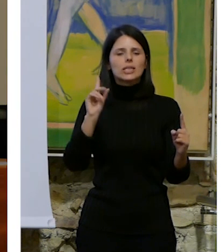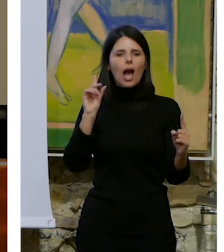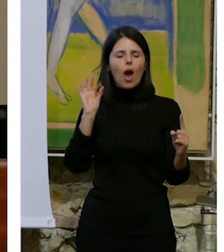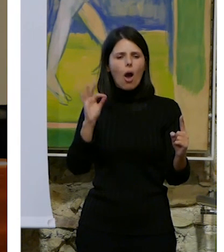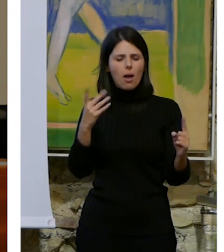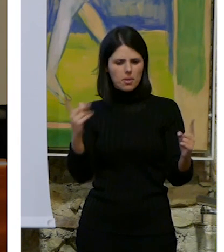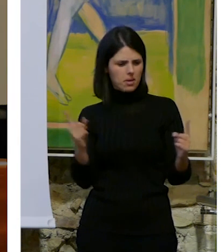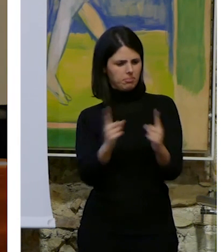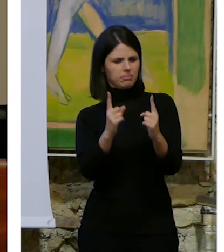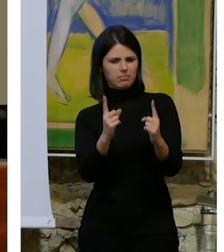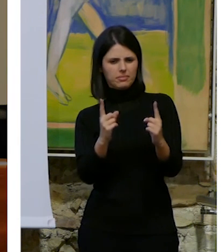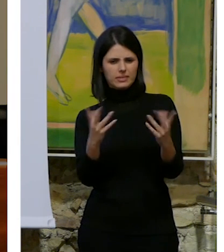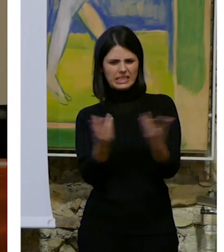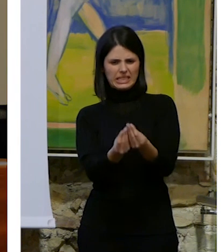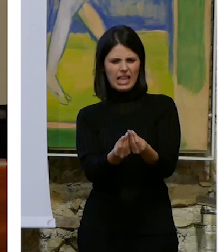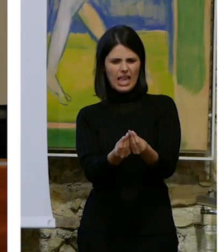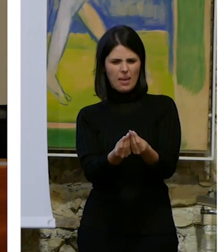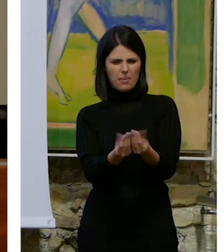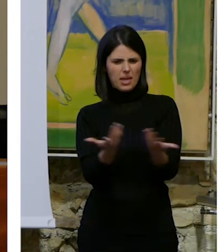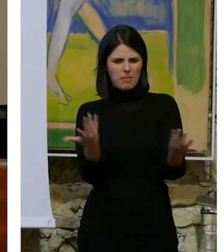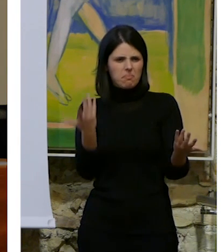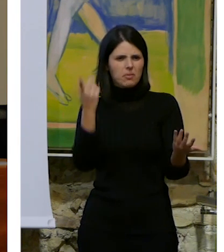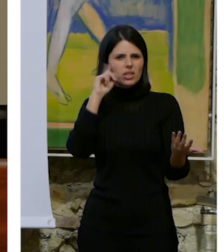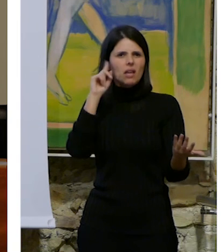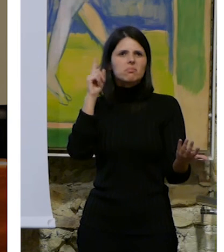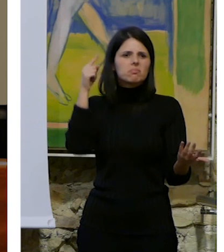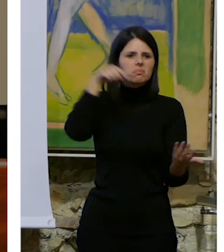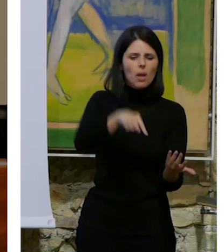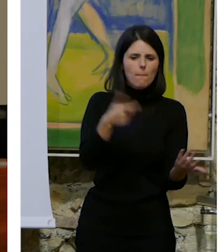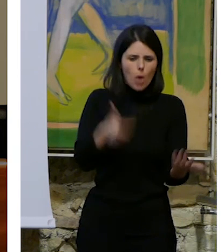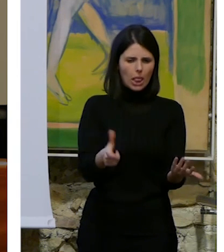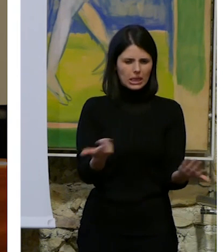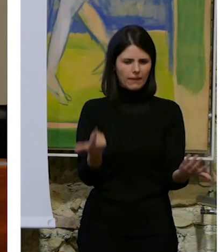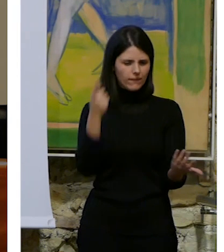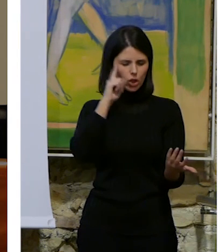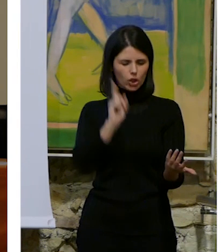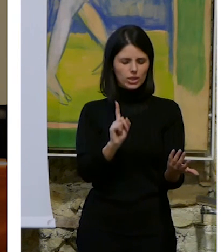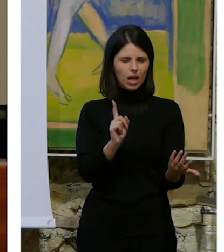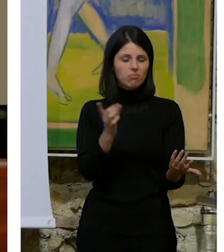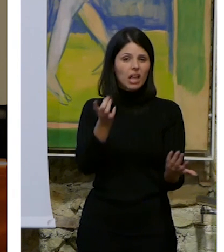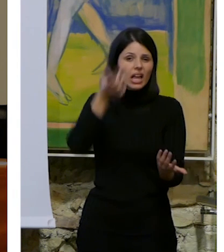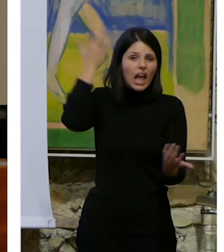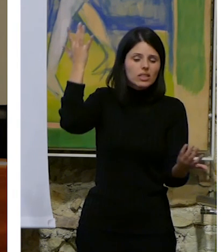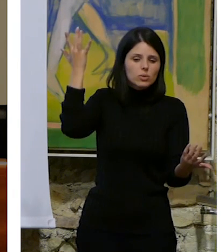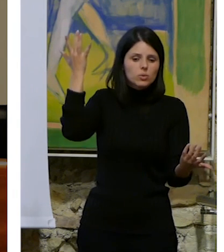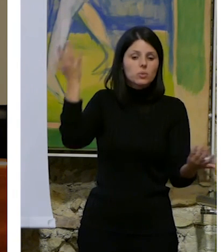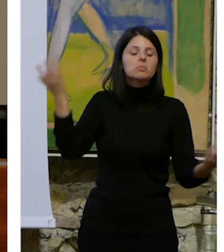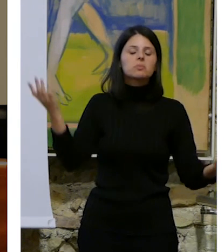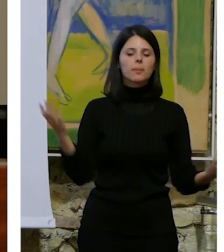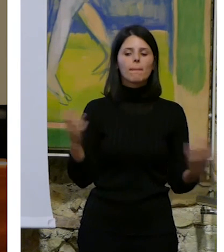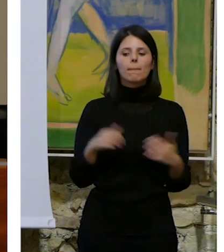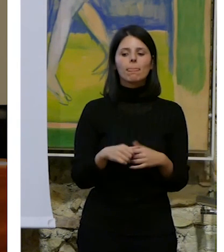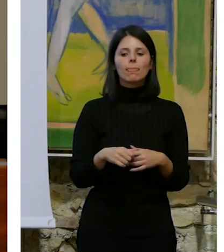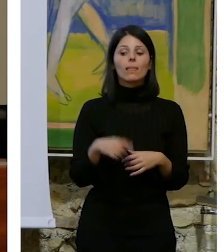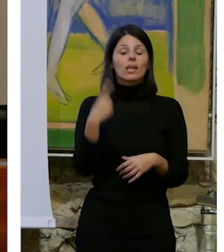trovano insieme, no? Ma senza una ragione che sia al di là della casualità, no? E quindi questo penso